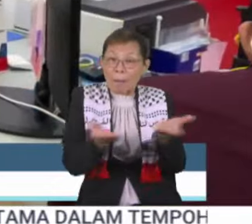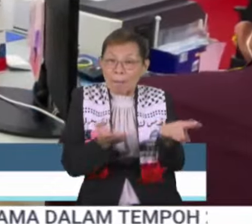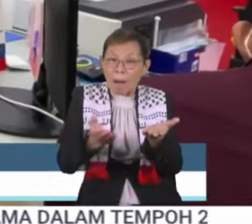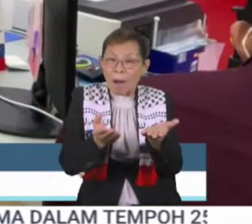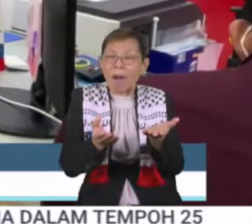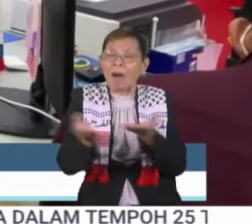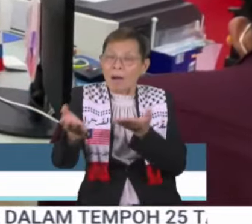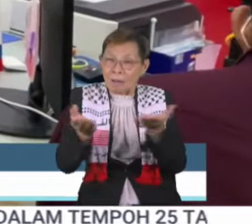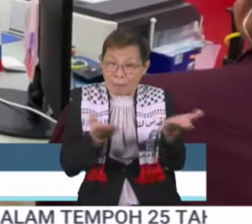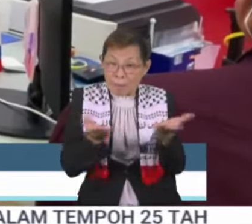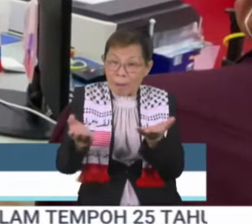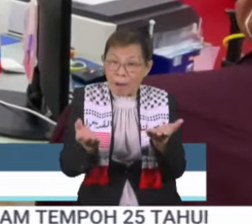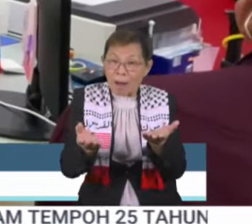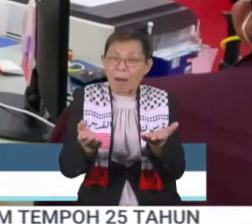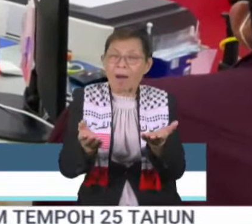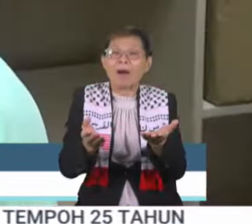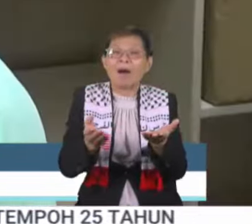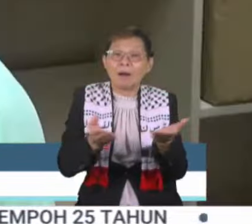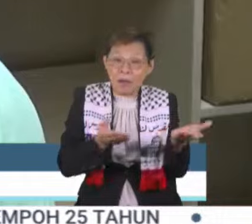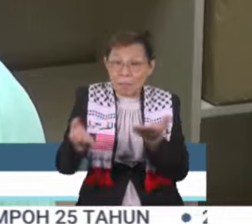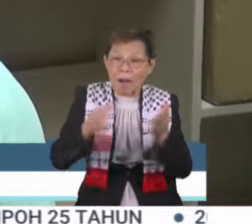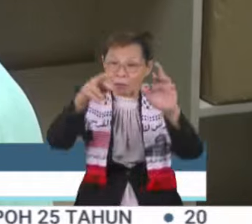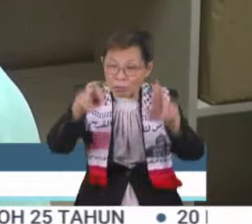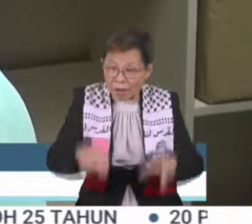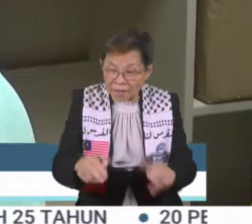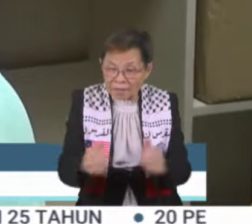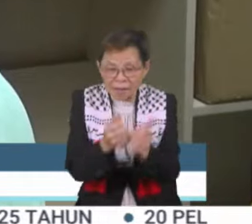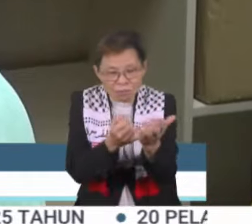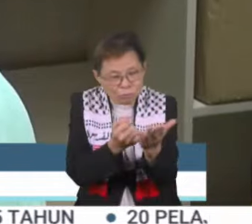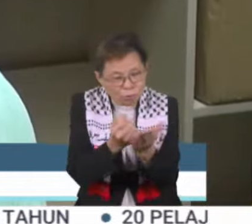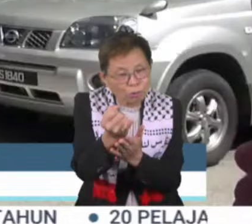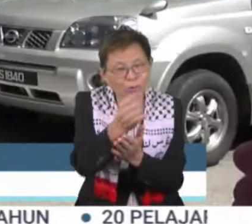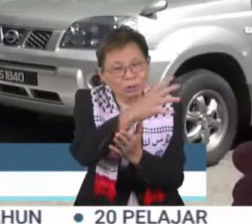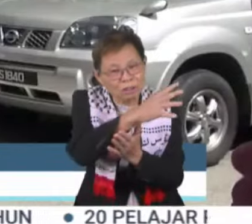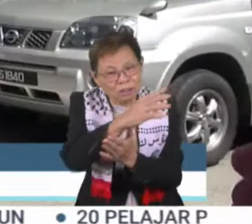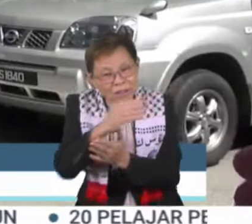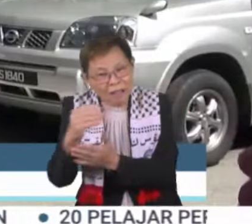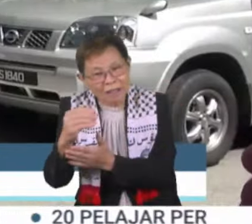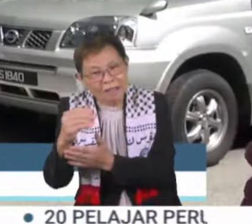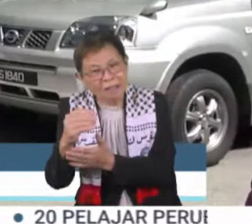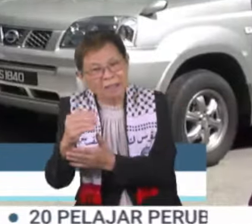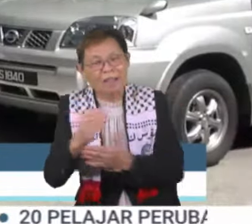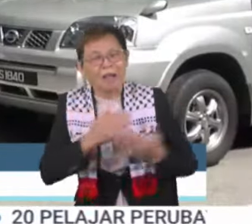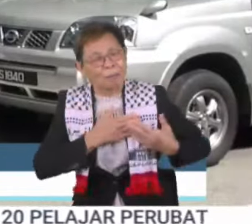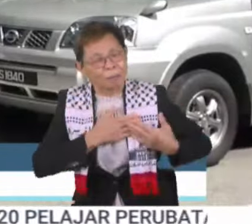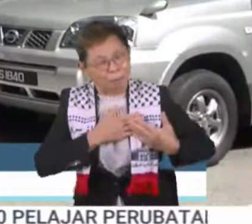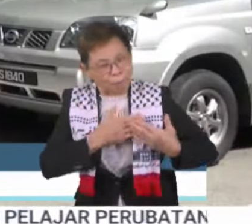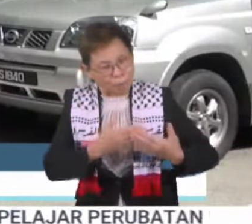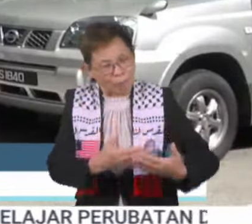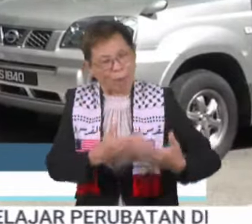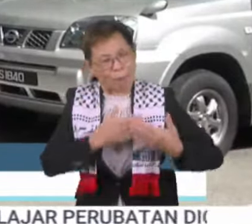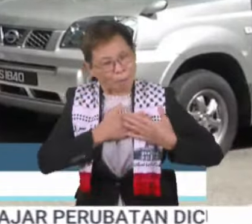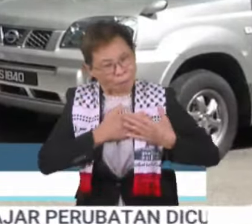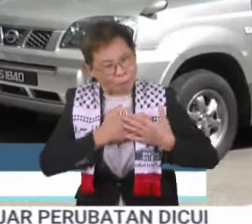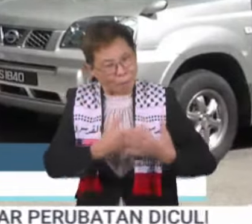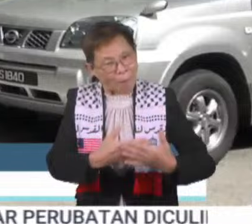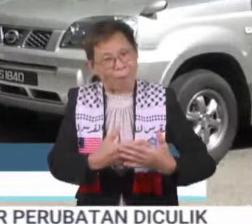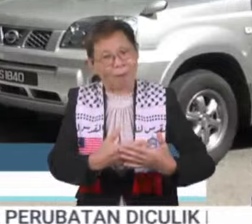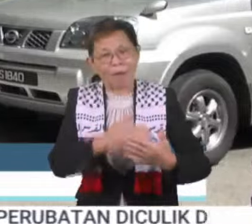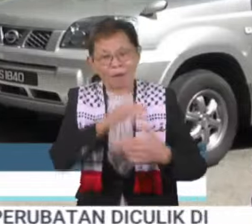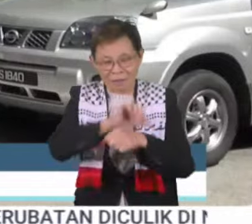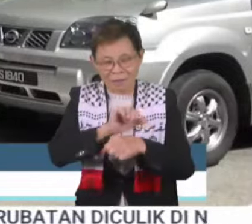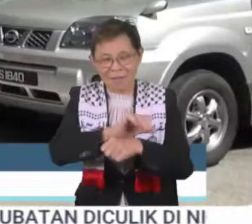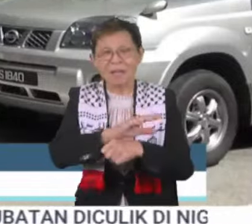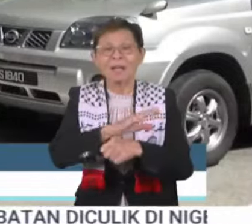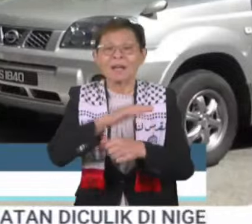memberi hikmat bakti kita kepada rakyat terutamanya dengan lebih telus dan lebih berdedikasi dengan dan mungkin ini